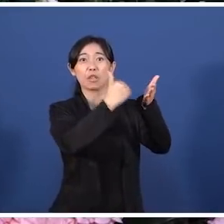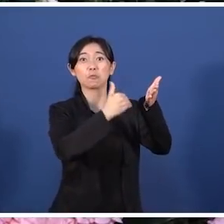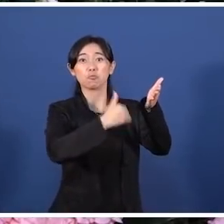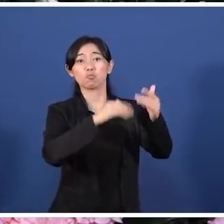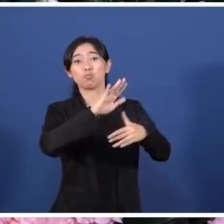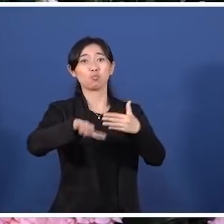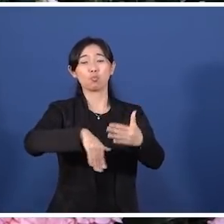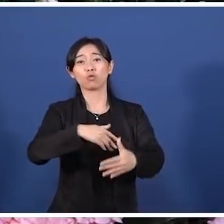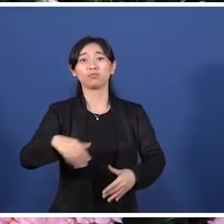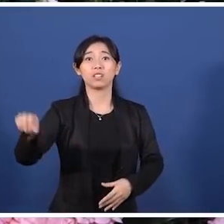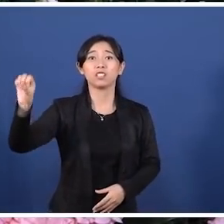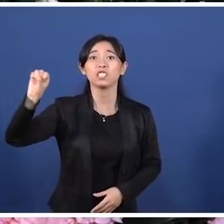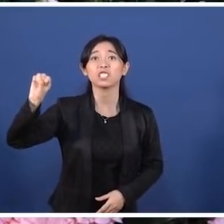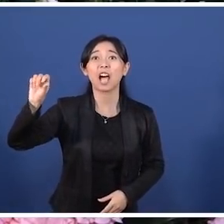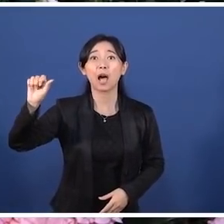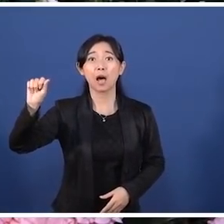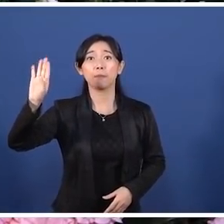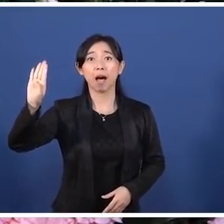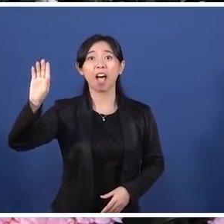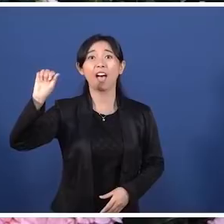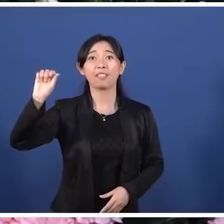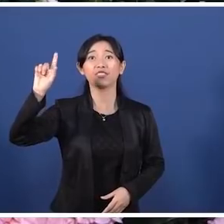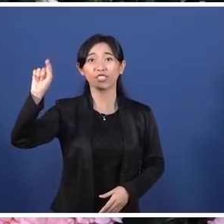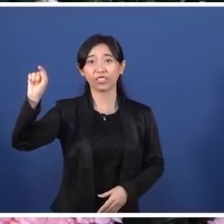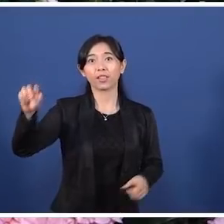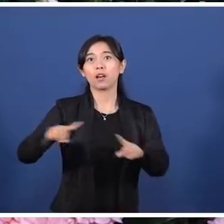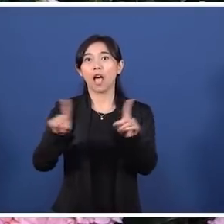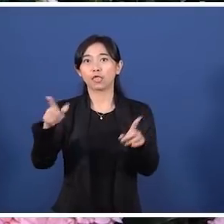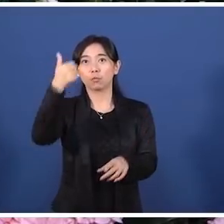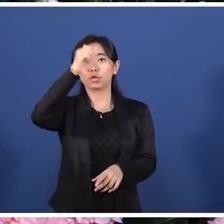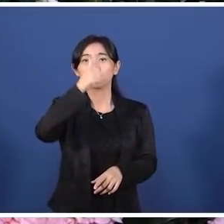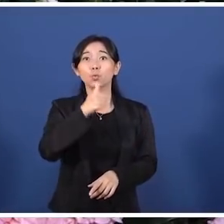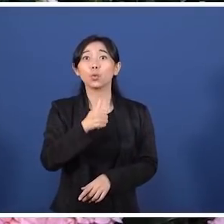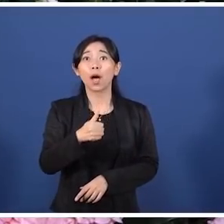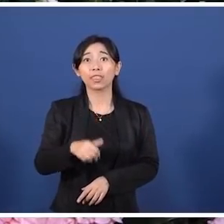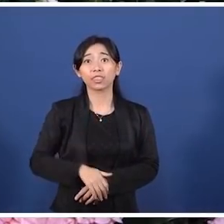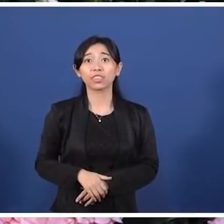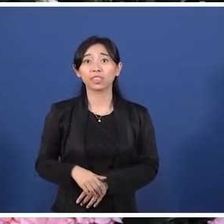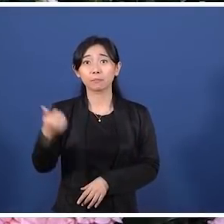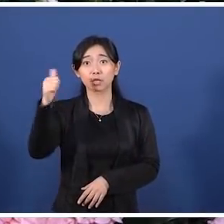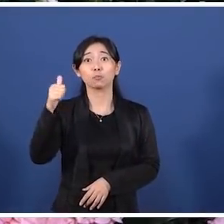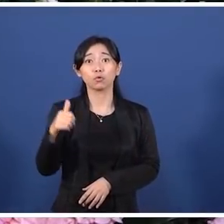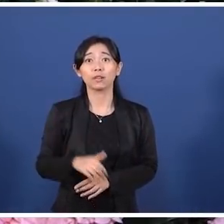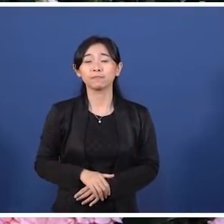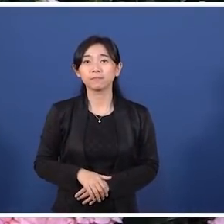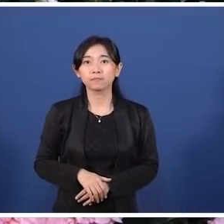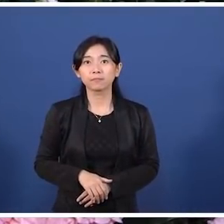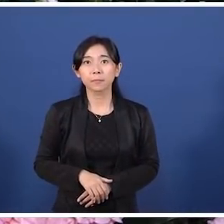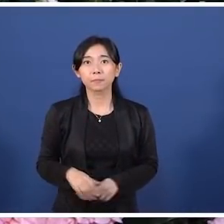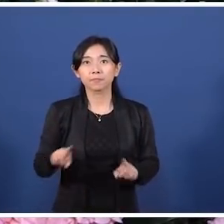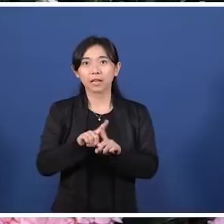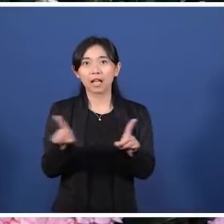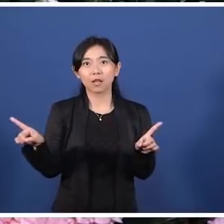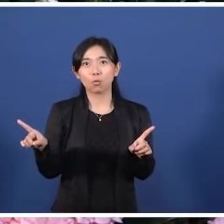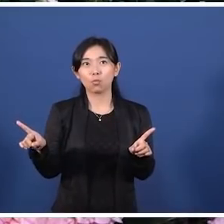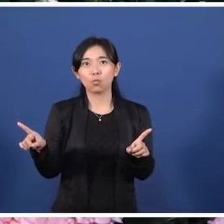Peraturan tentang hari Sabat, peraturan tentang memberi perpuluhan, peraturan tentang bagaimana seharusnya datang